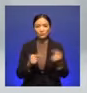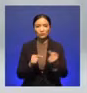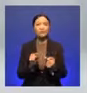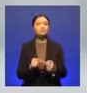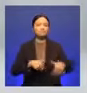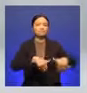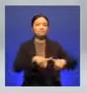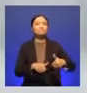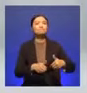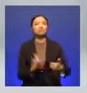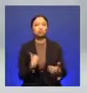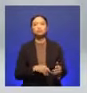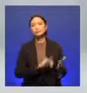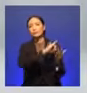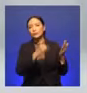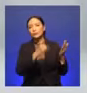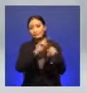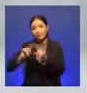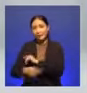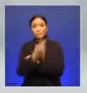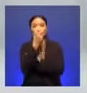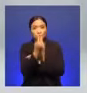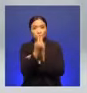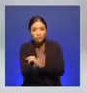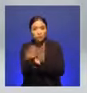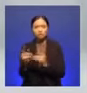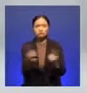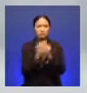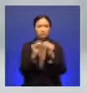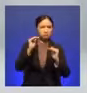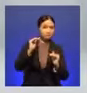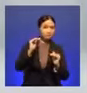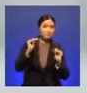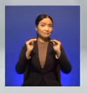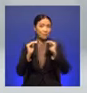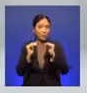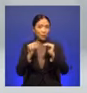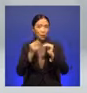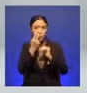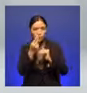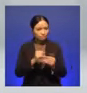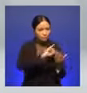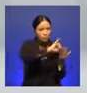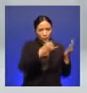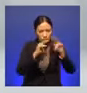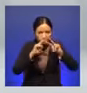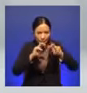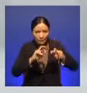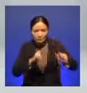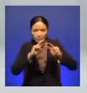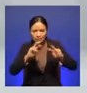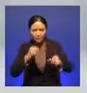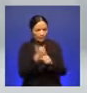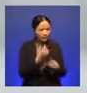ที่นะคะก็คงต้องฉายภาพความเหลื่อมล้ำในสังคมแล้วก็เข้ามาดูในระดับพื้นที่ค่ะว่าเขามีการท